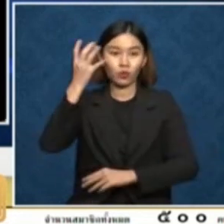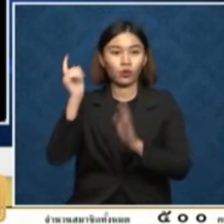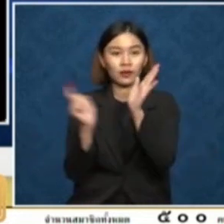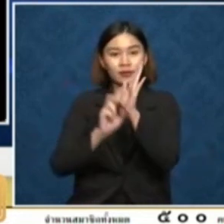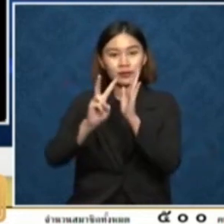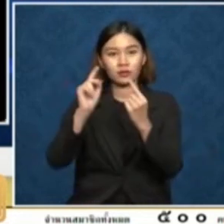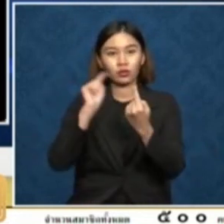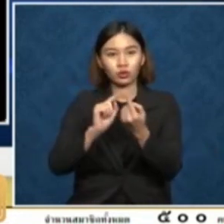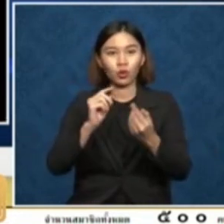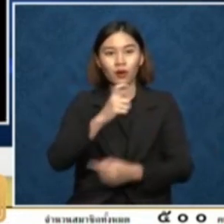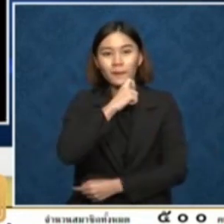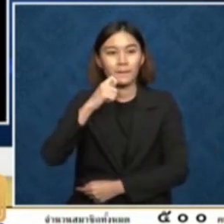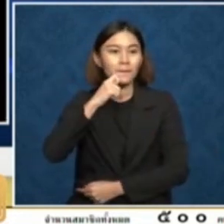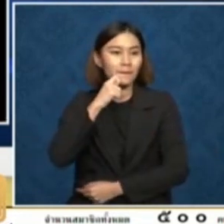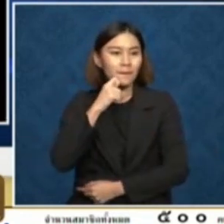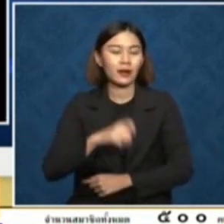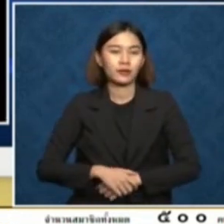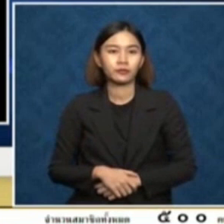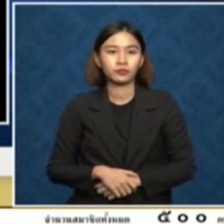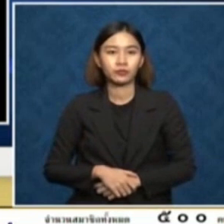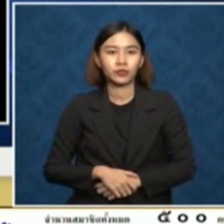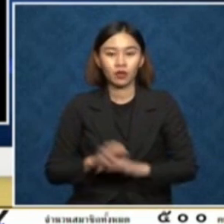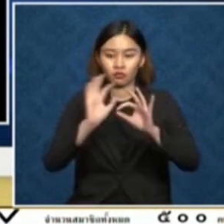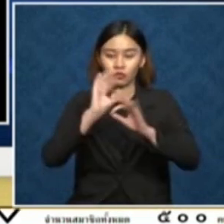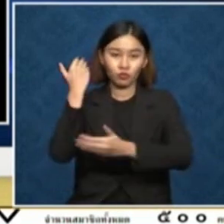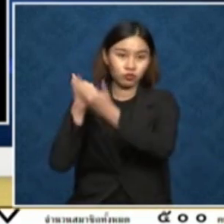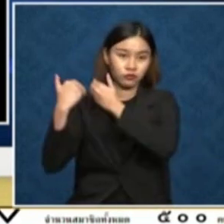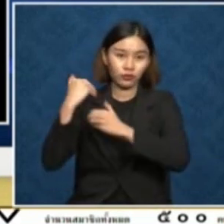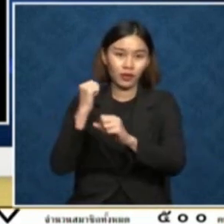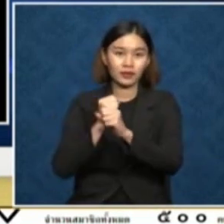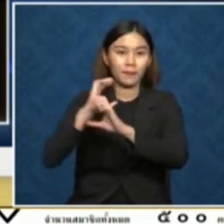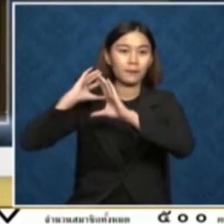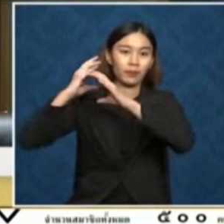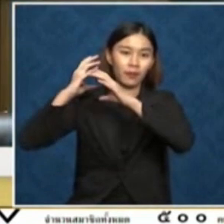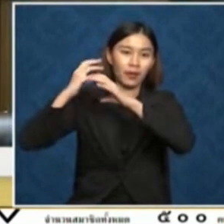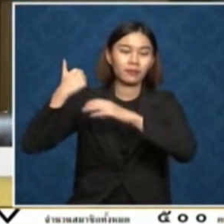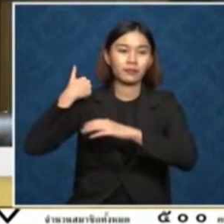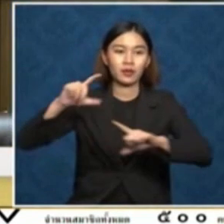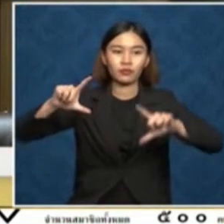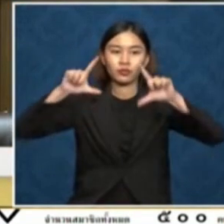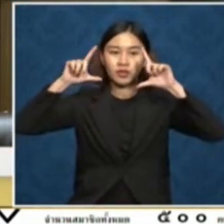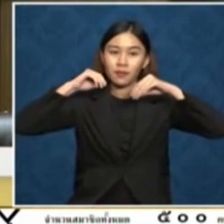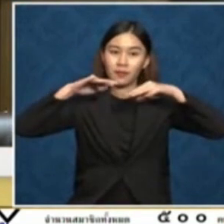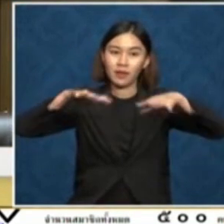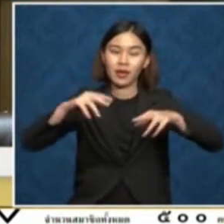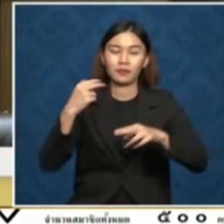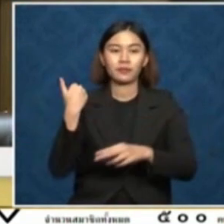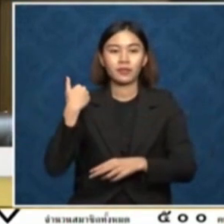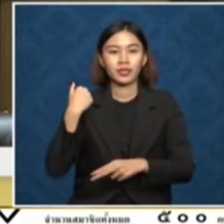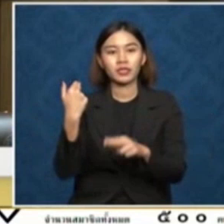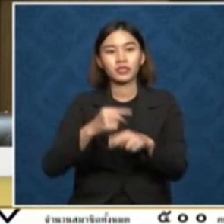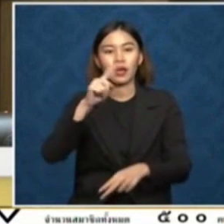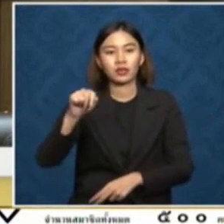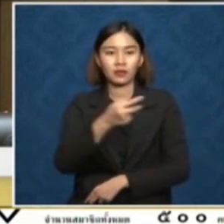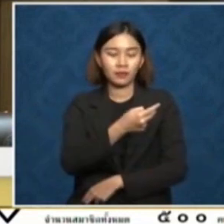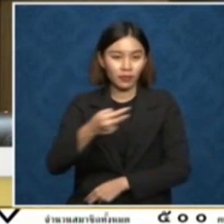าศาสตร์อัจฉริยะเลยนะคะที่จบการศึกษาเกียรตินิยมอันดับหนึ่งด้านคณิตศาสตร์ที่ King College นะคะซึ่งถือว่าเป็นคนหนึ่งที่ช่วยยุติ